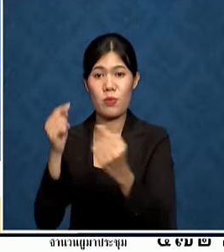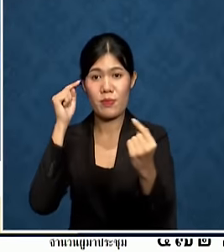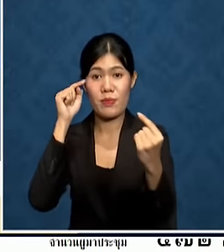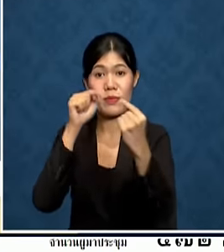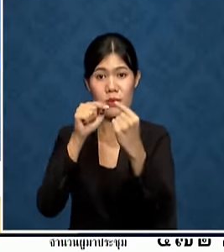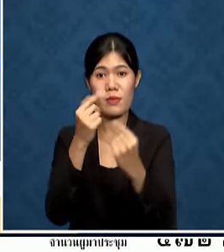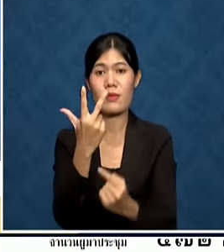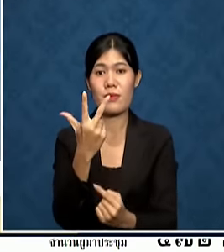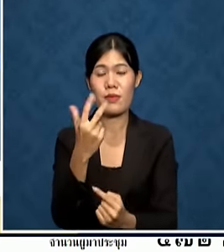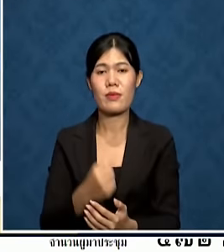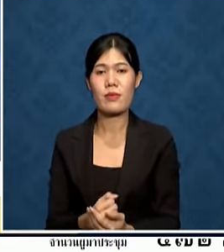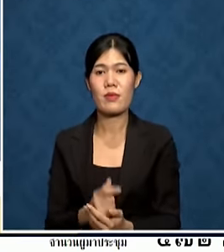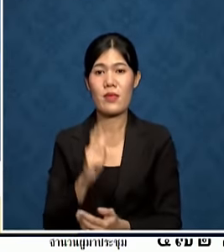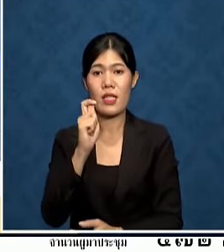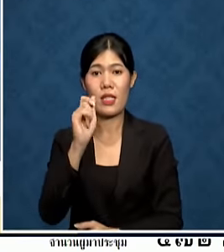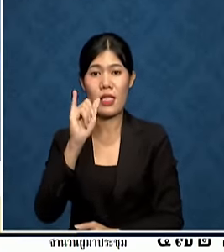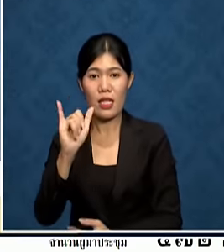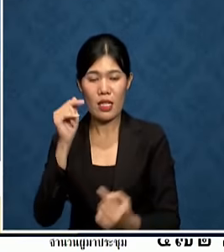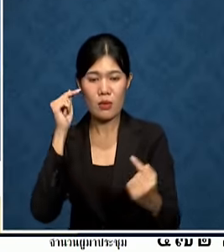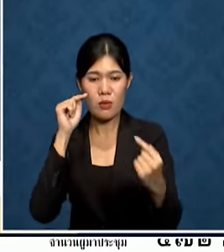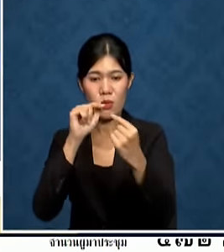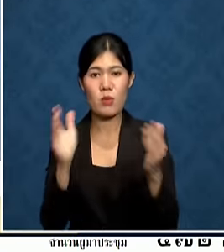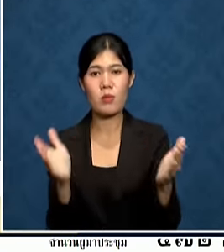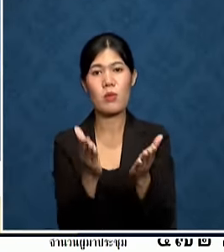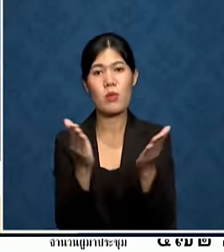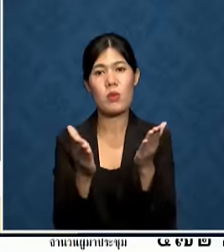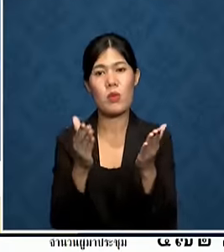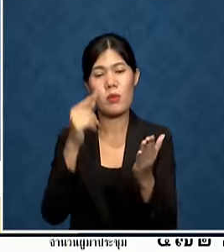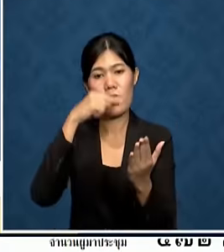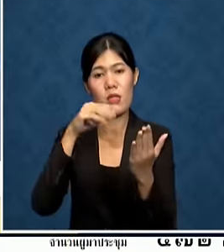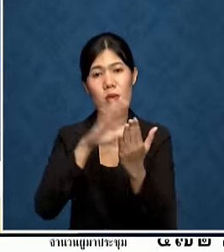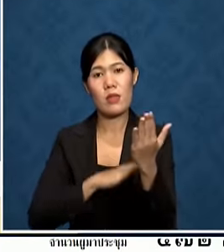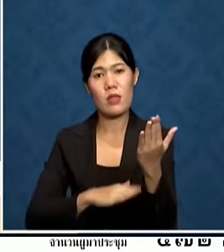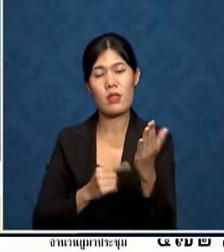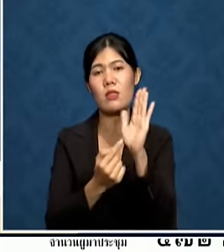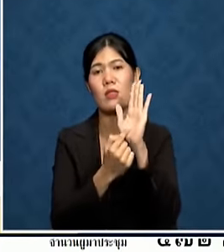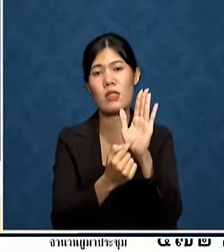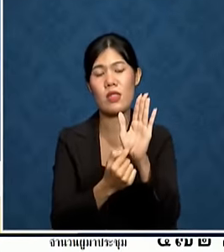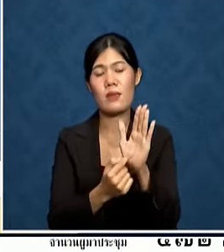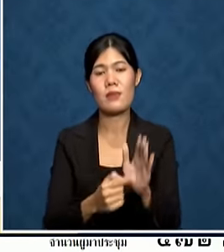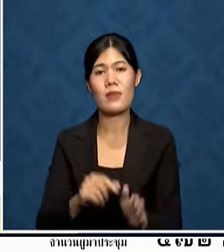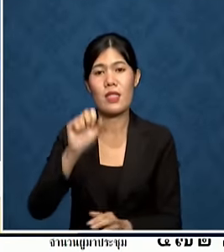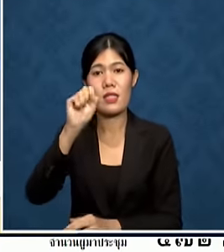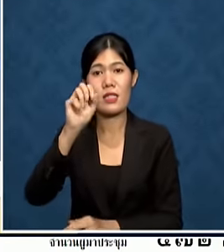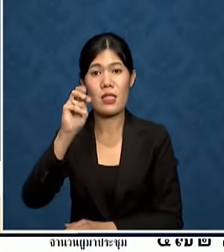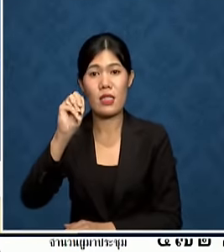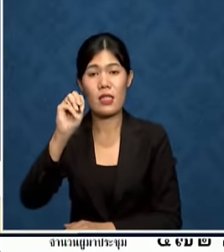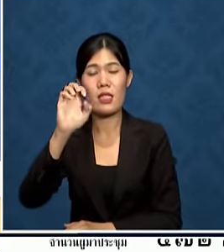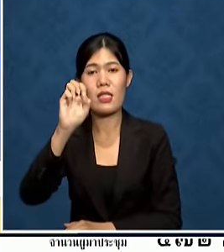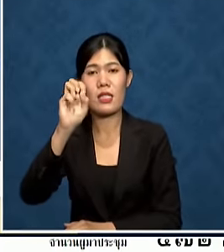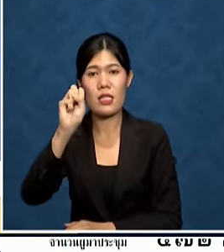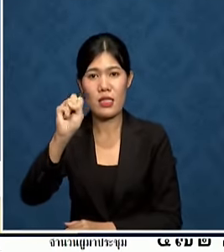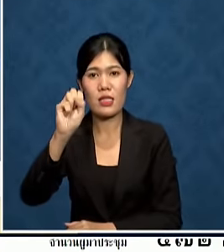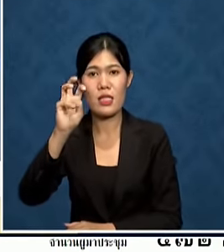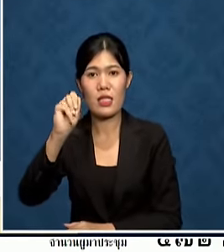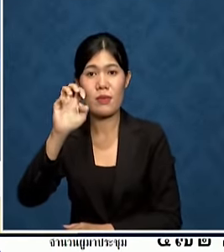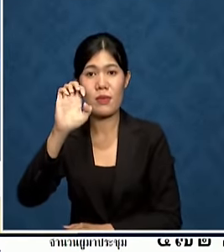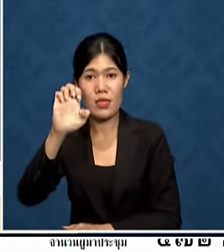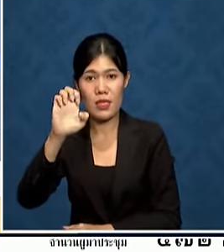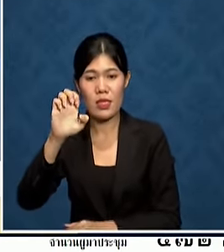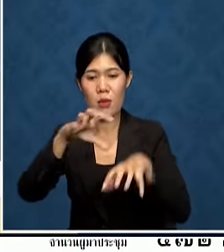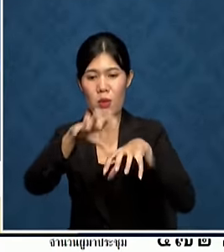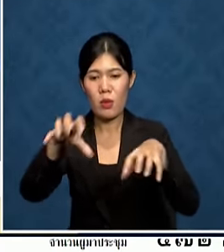อาจใช้ AIเพื่อไปต่อยอดแล้วสร้างโสให้ประเทศได้นะครับ 1 SMEเนื่องจากประเทศไทยมี SMEจำนวนมากนะครับมากกว่า 3.2